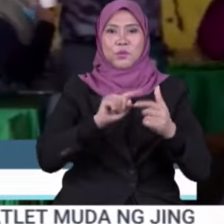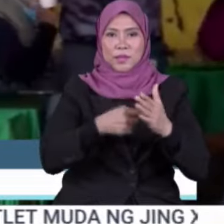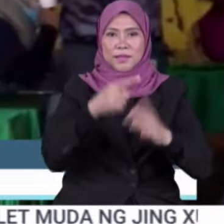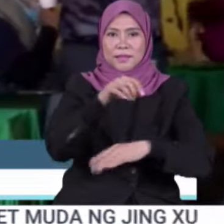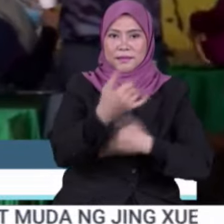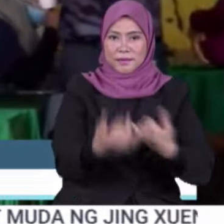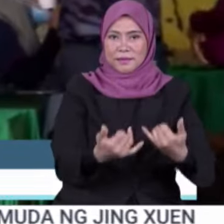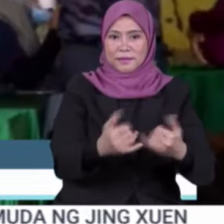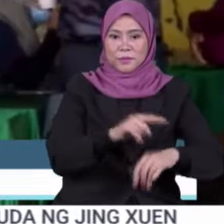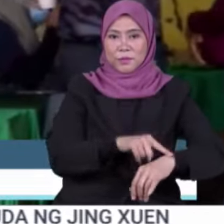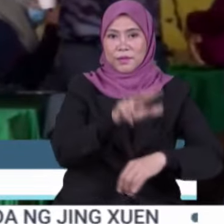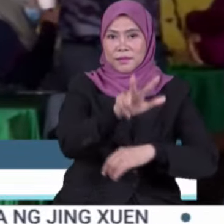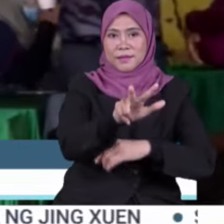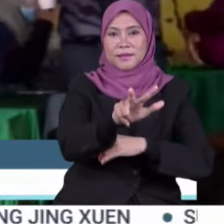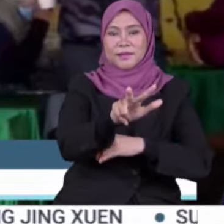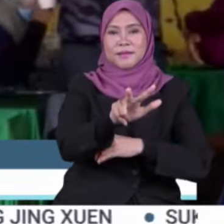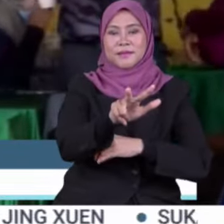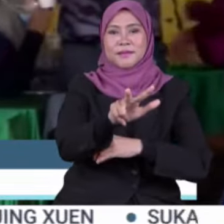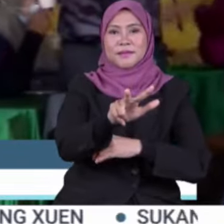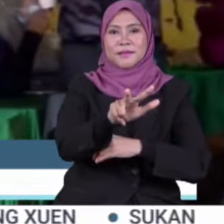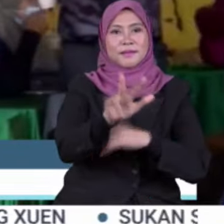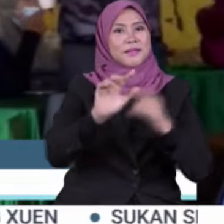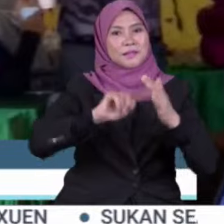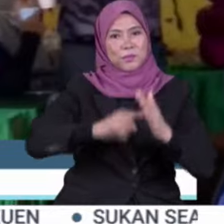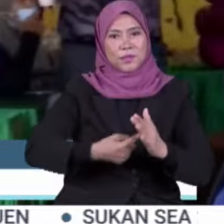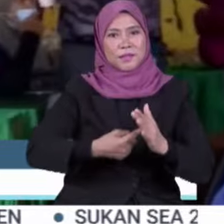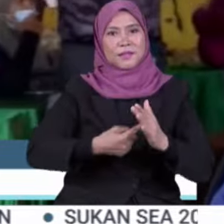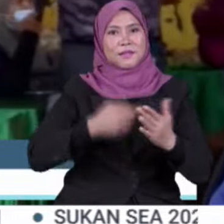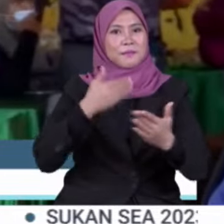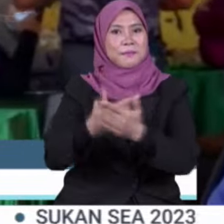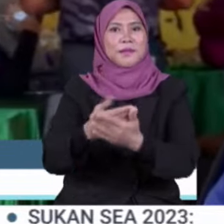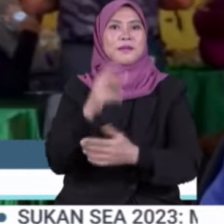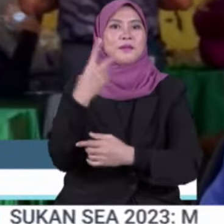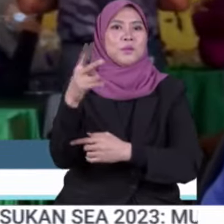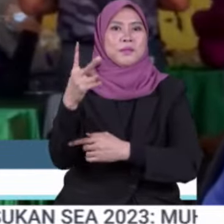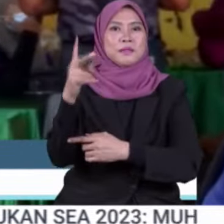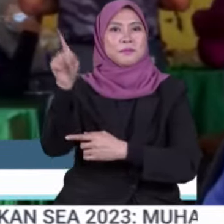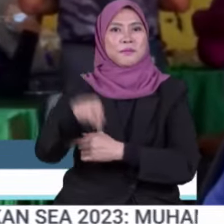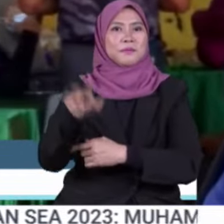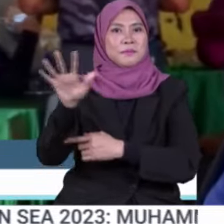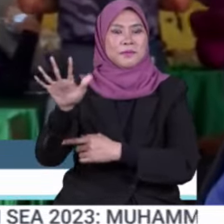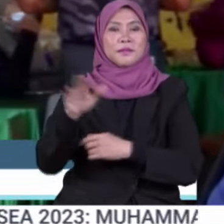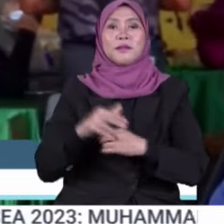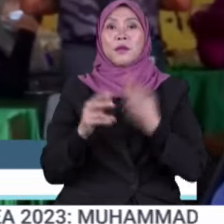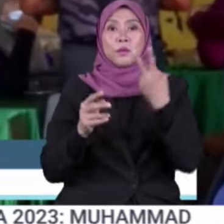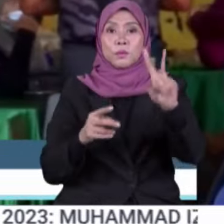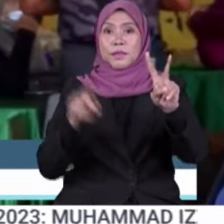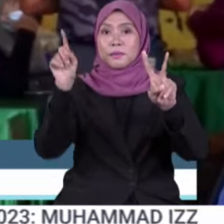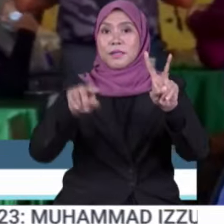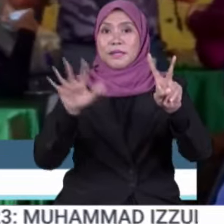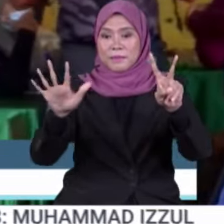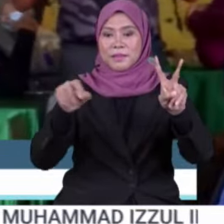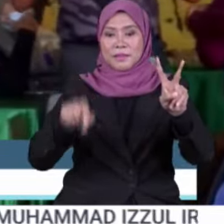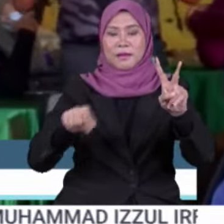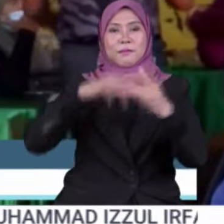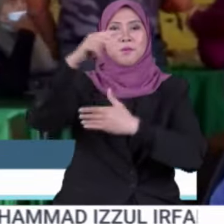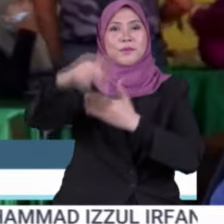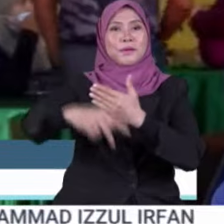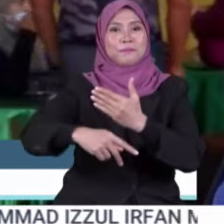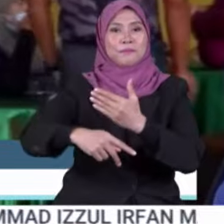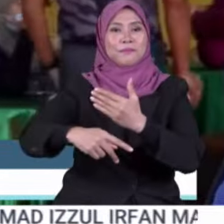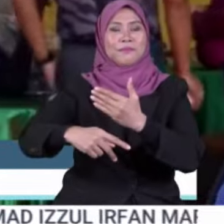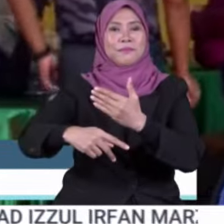hari bulan pada pukul 3 lagi dia akan dah start bermula sehingga 12 hari bulan. Dan pada 12 hari bulan tu ada kemuncak program kita,